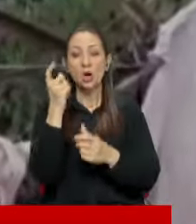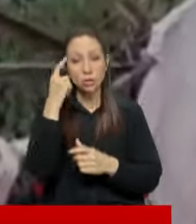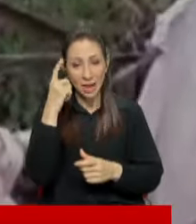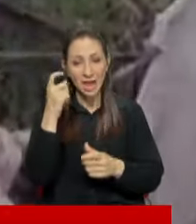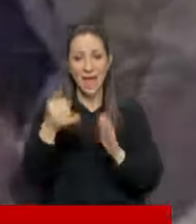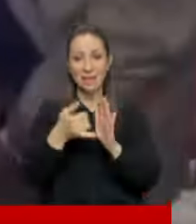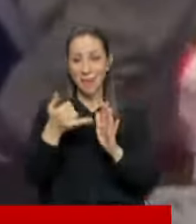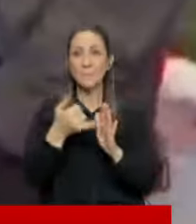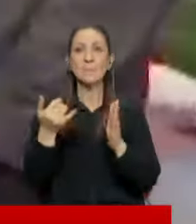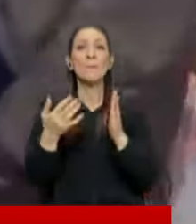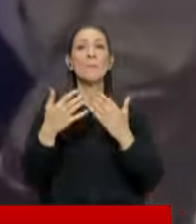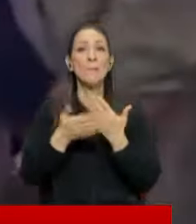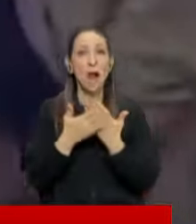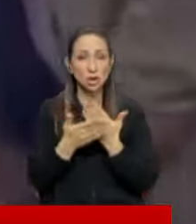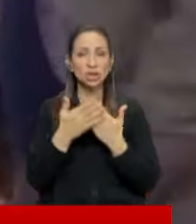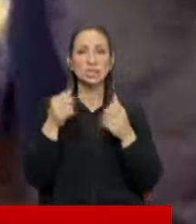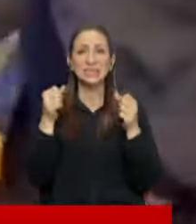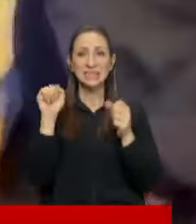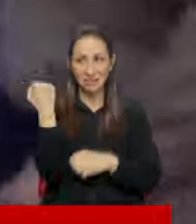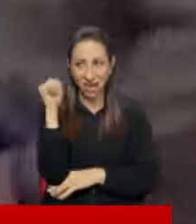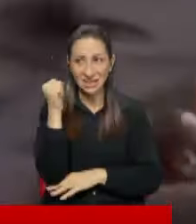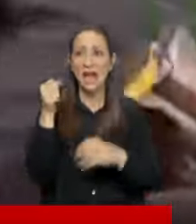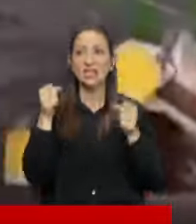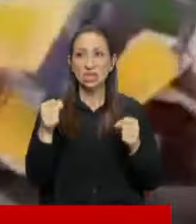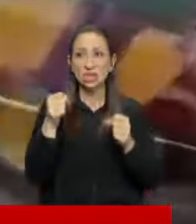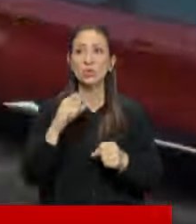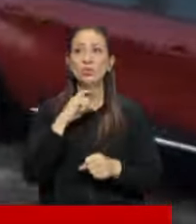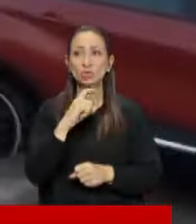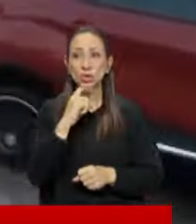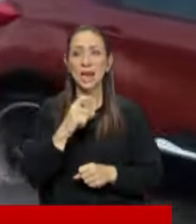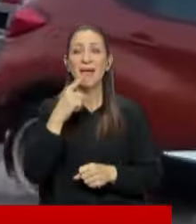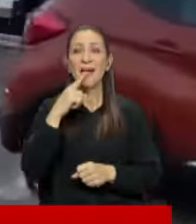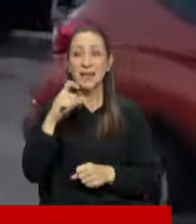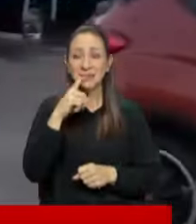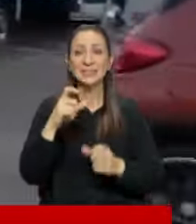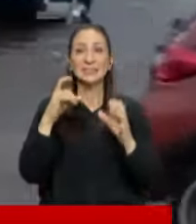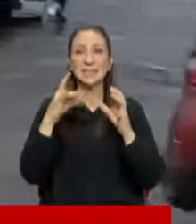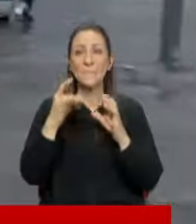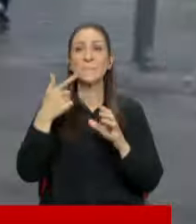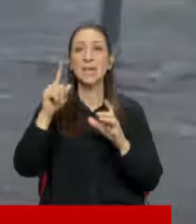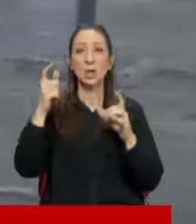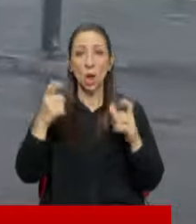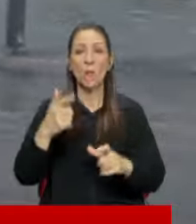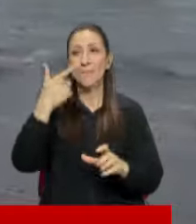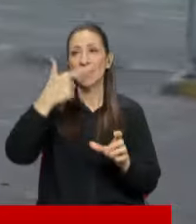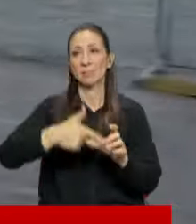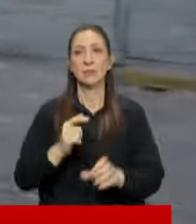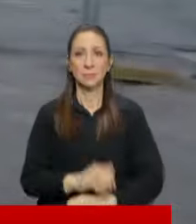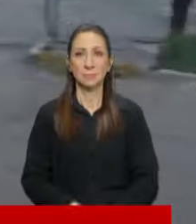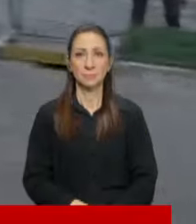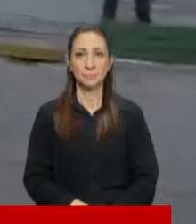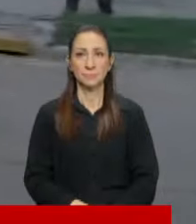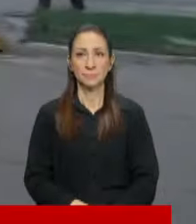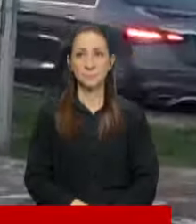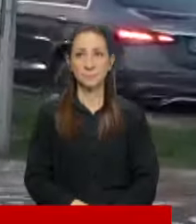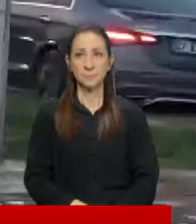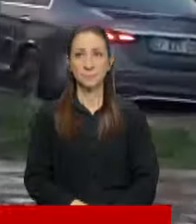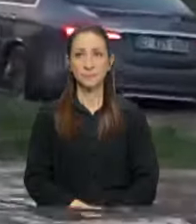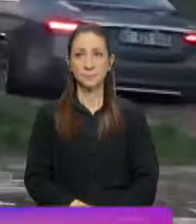Gaziantep, Kahramanmaraş, Sivas, Erzincan, Tunceli, Elazığ, Bingöl, Diyarbakır ve Batman.